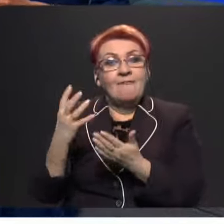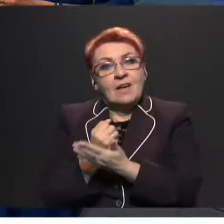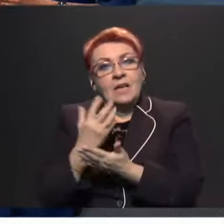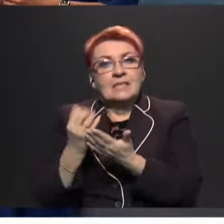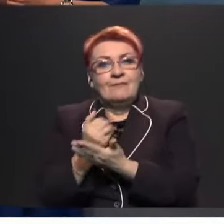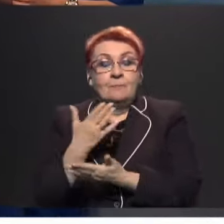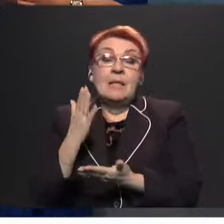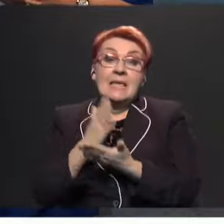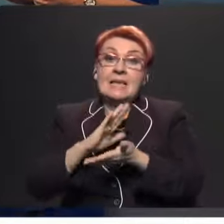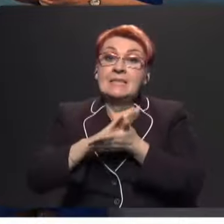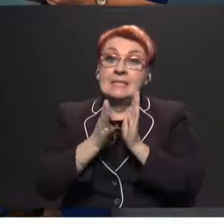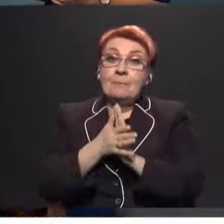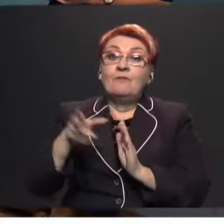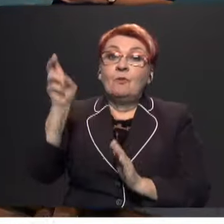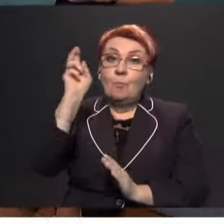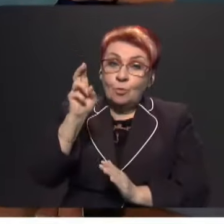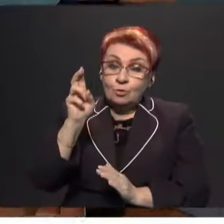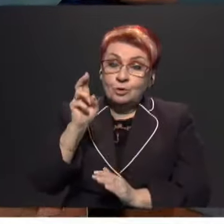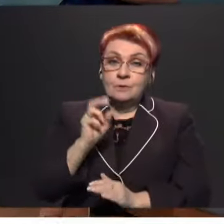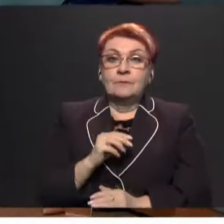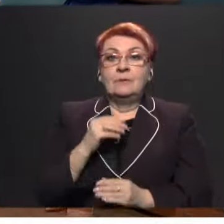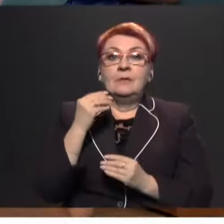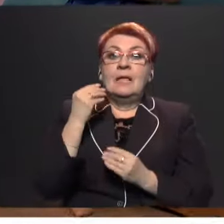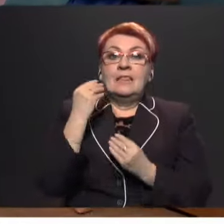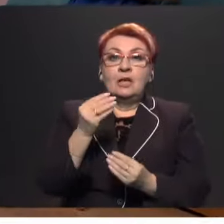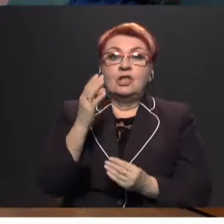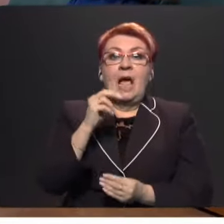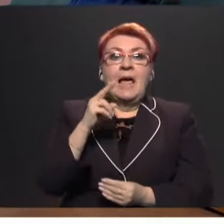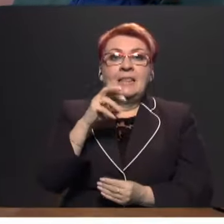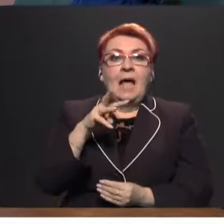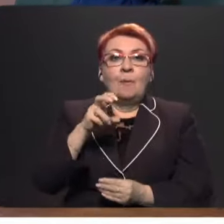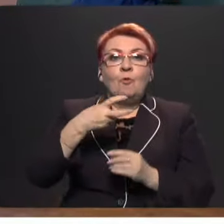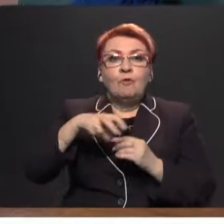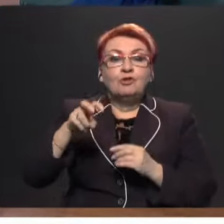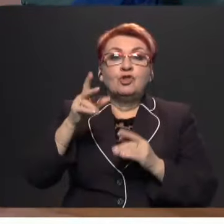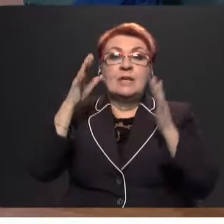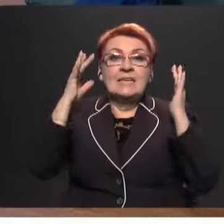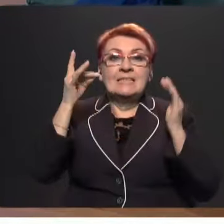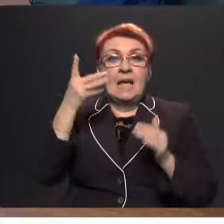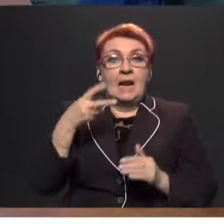Есть заповедь Божия, данная Адаму, вышедшему из рая, чтобы он